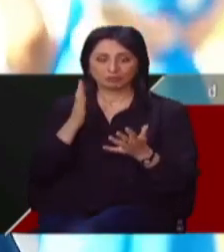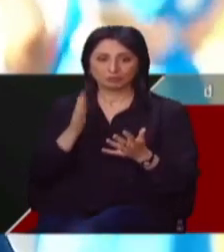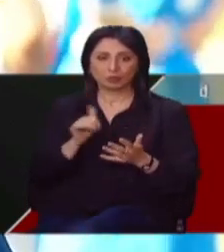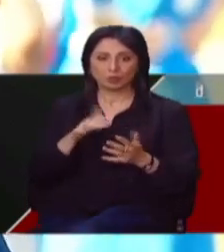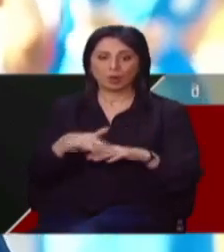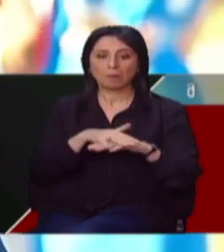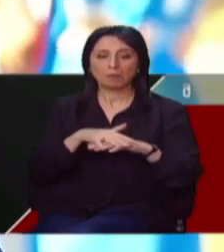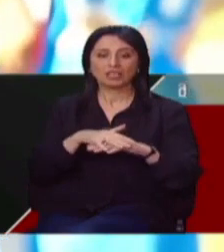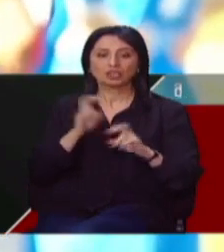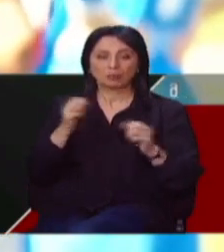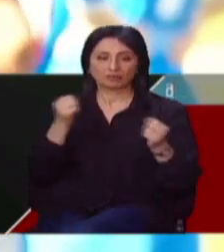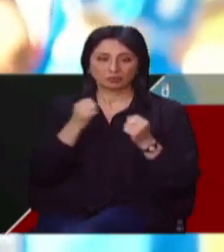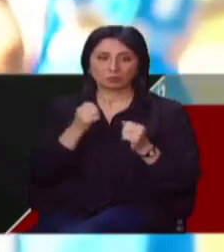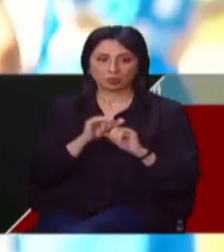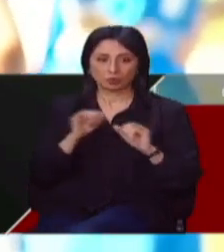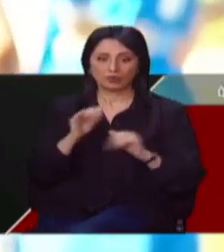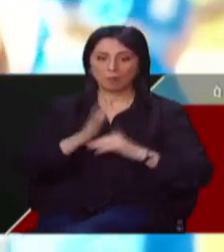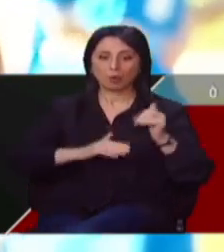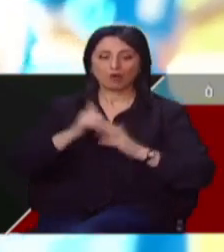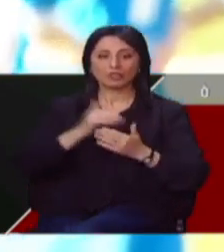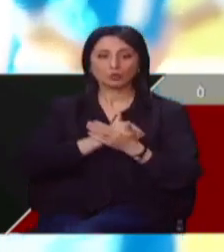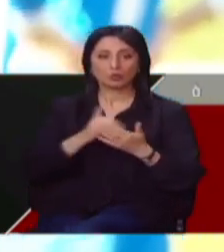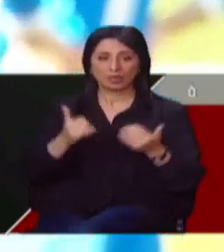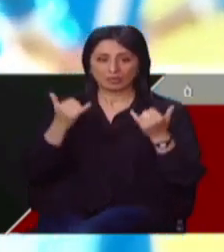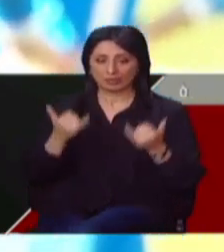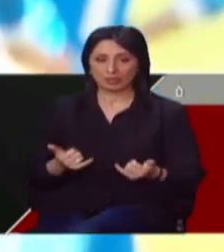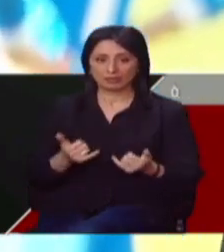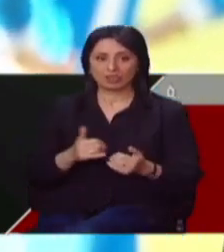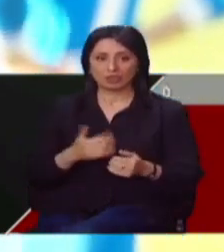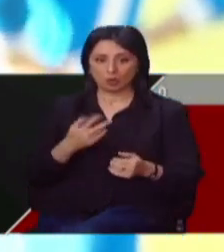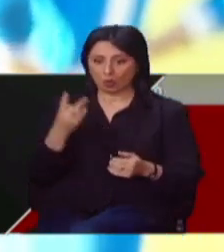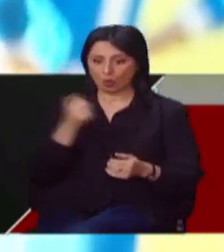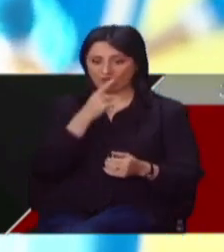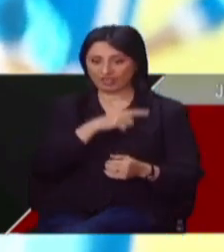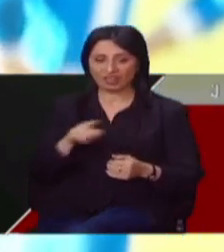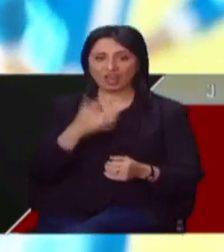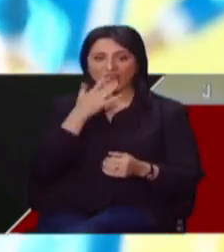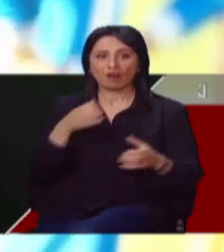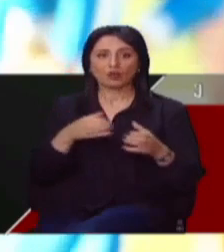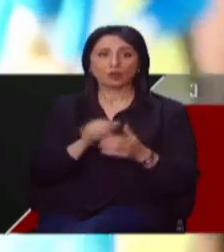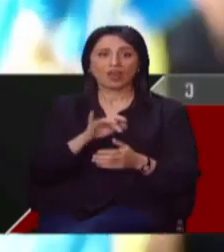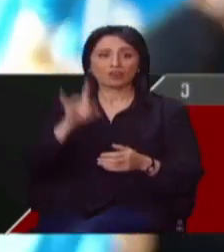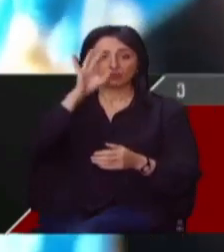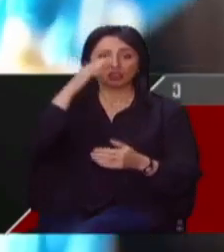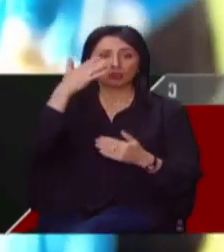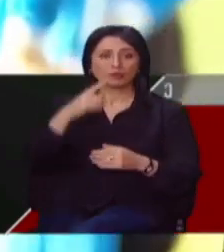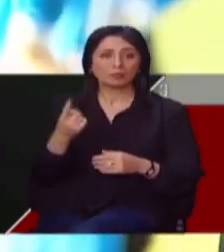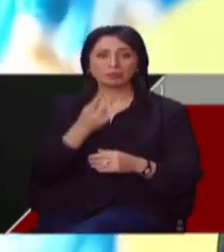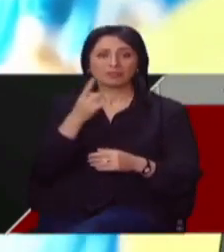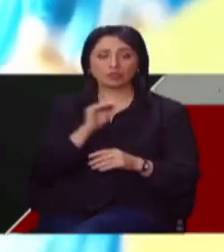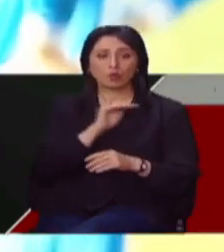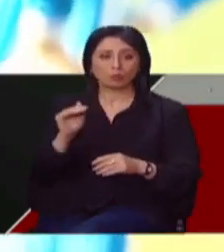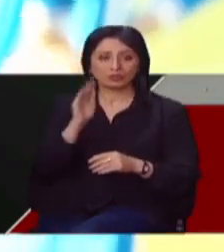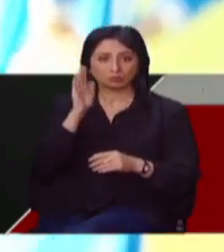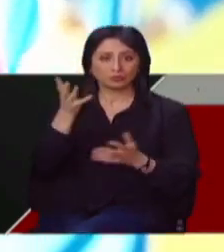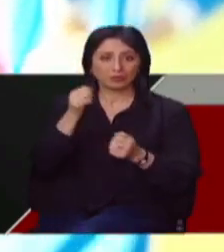როგორც მასობრიობის კუთხით, ასევე პროფესიონალურ დონეზე. და დღეს რომ რაღაც ორ კვირაში ჩვენი ეროვნული ნაკრები ევროპის ჩემპიონატზე უკვე პირველად